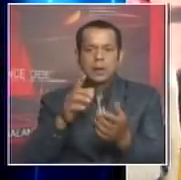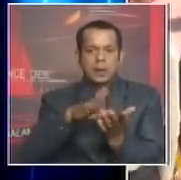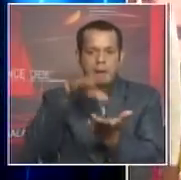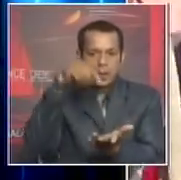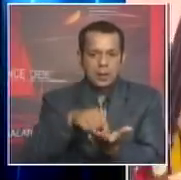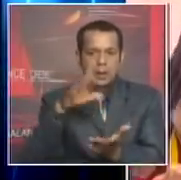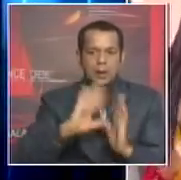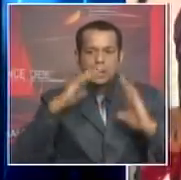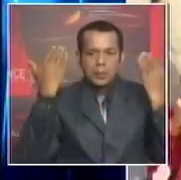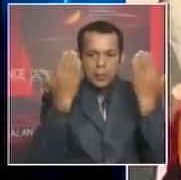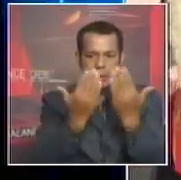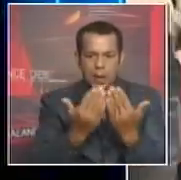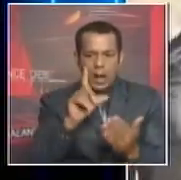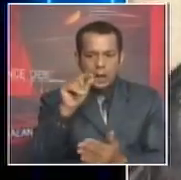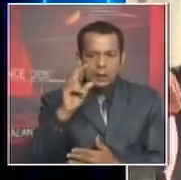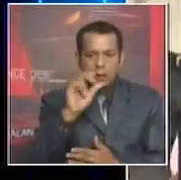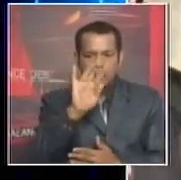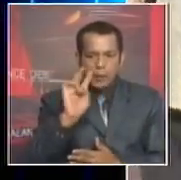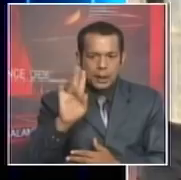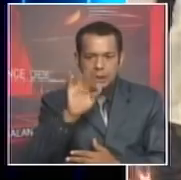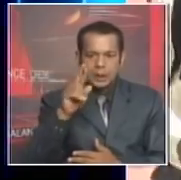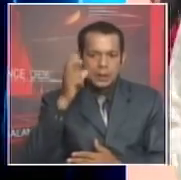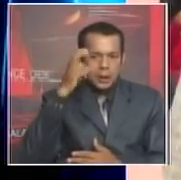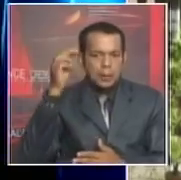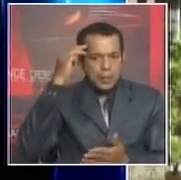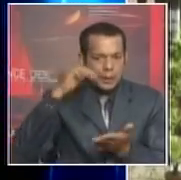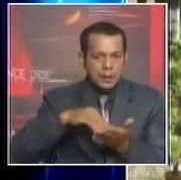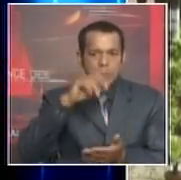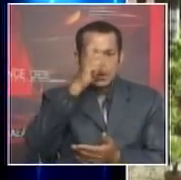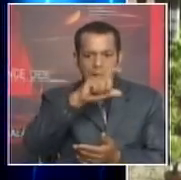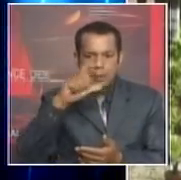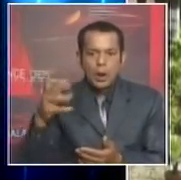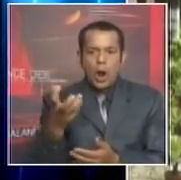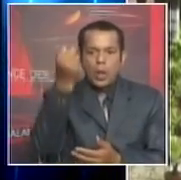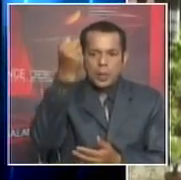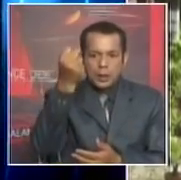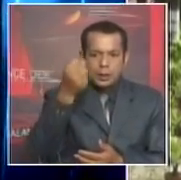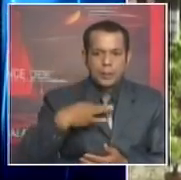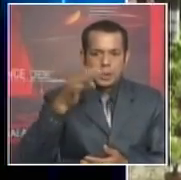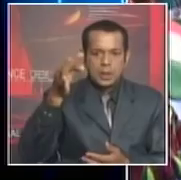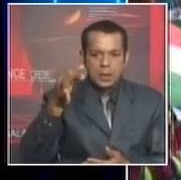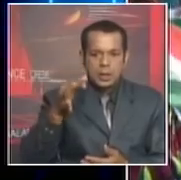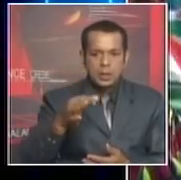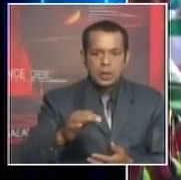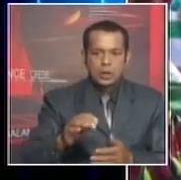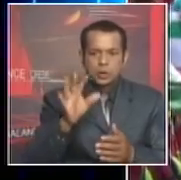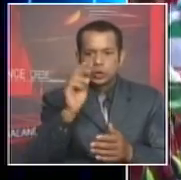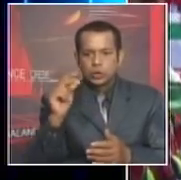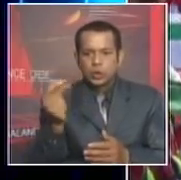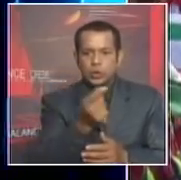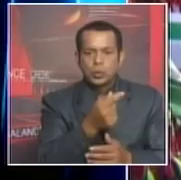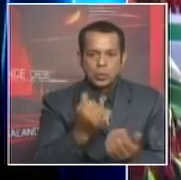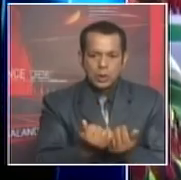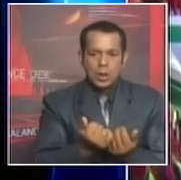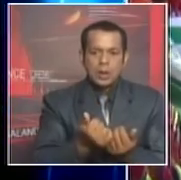भई विश्वभर आदिवासी दिवस मनाइएको छ भने नेपालमा अधिकार प्रतिनिधित्व र स्वायत्त सुशासनका